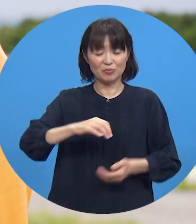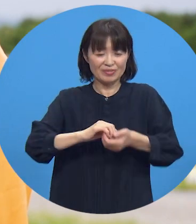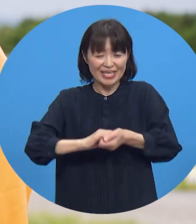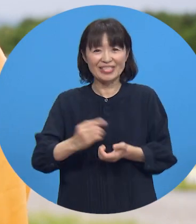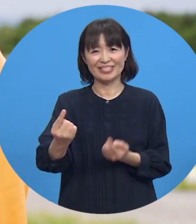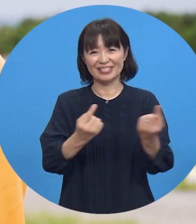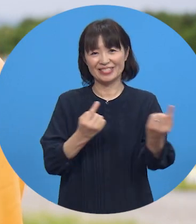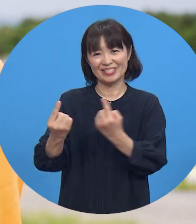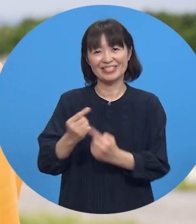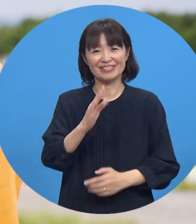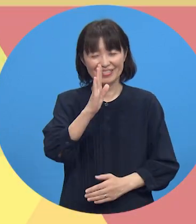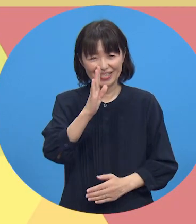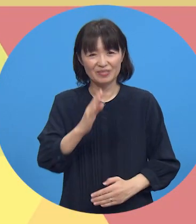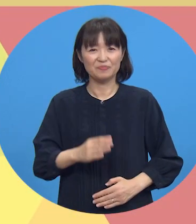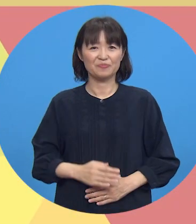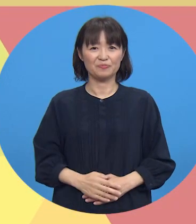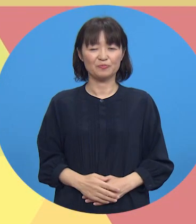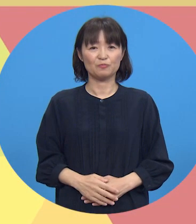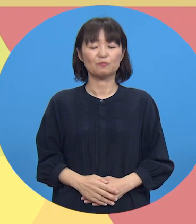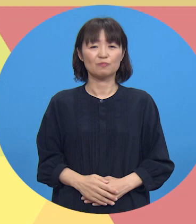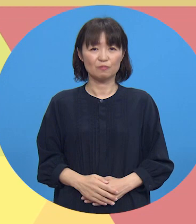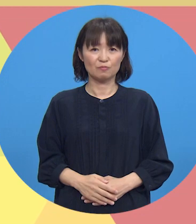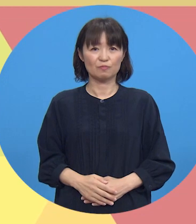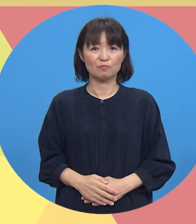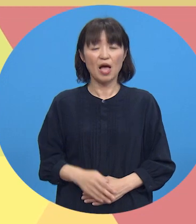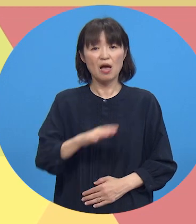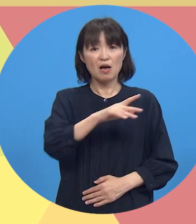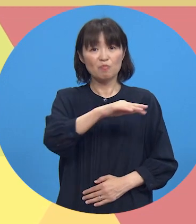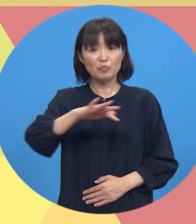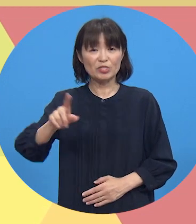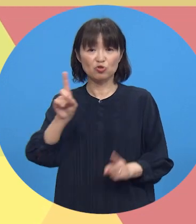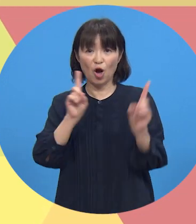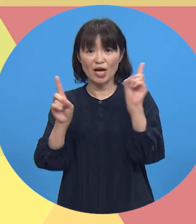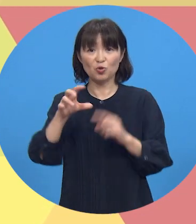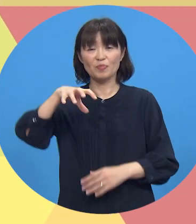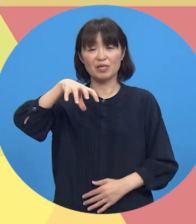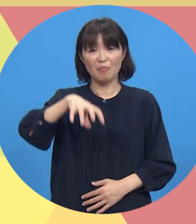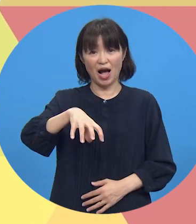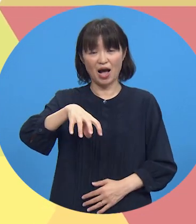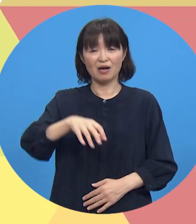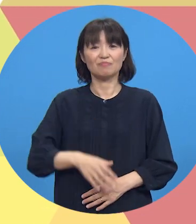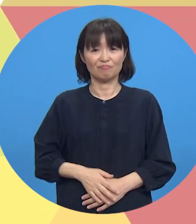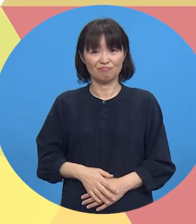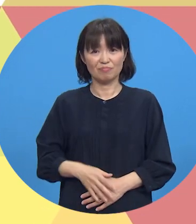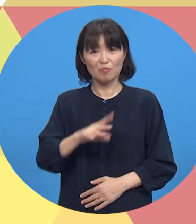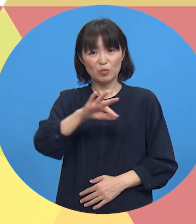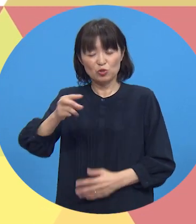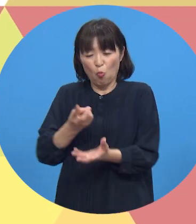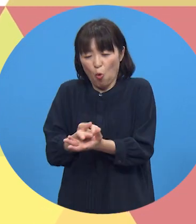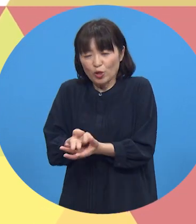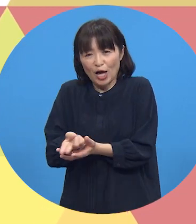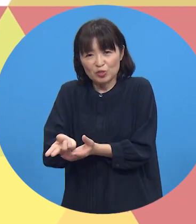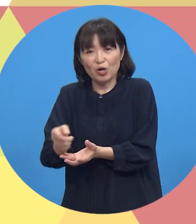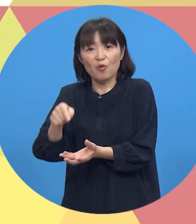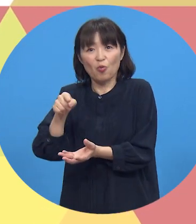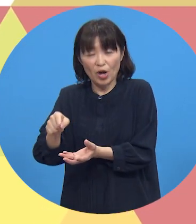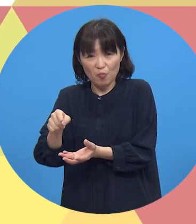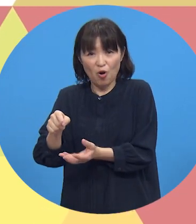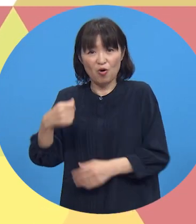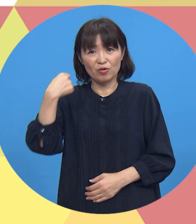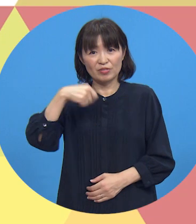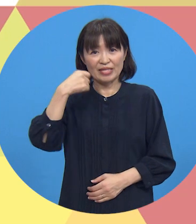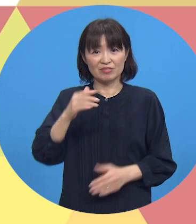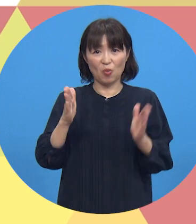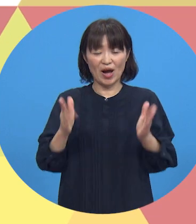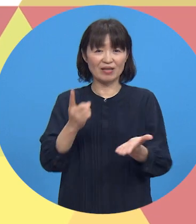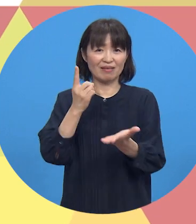しください。 さらに水の遊び場とウォータースライダーも今日から期間限定でオープ